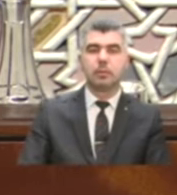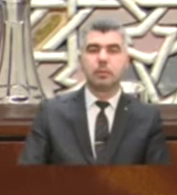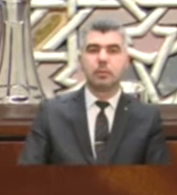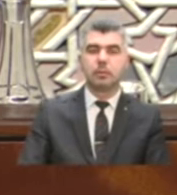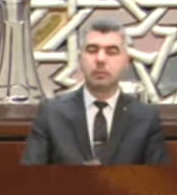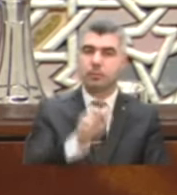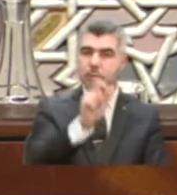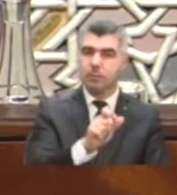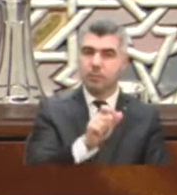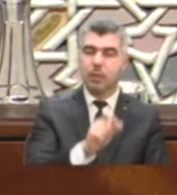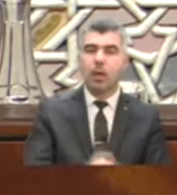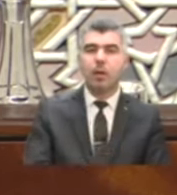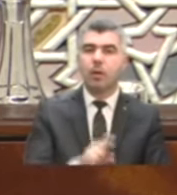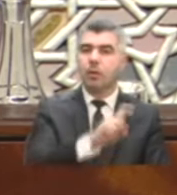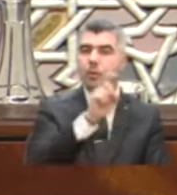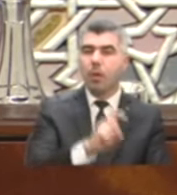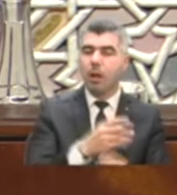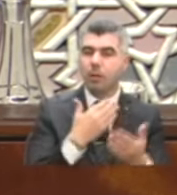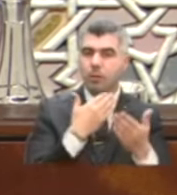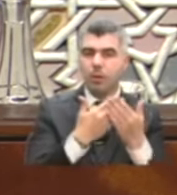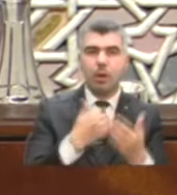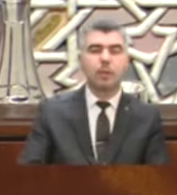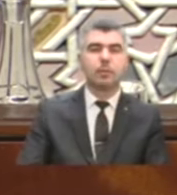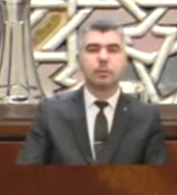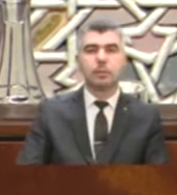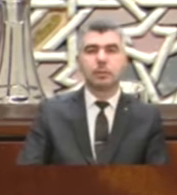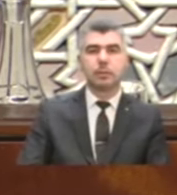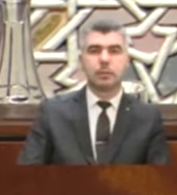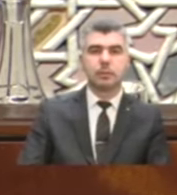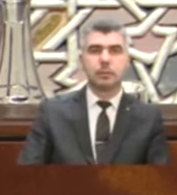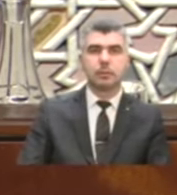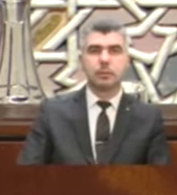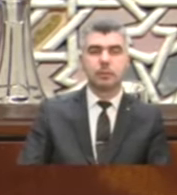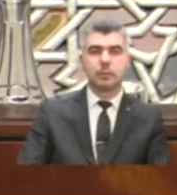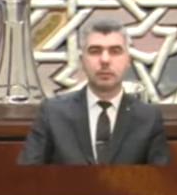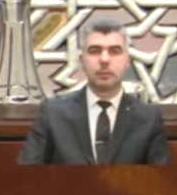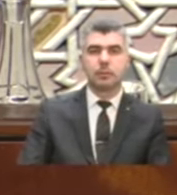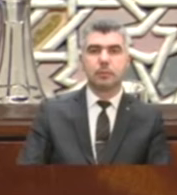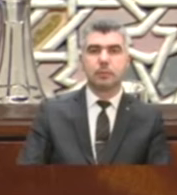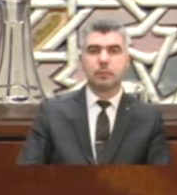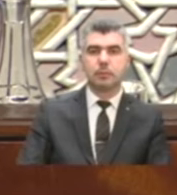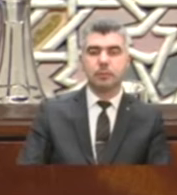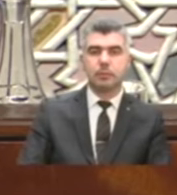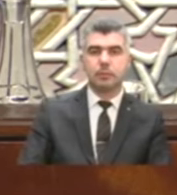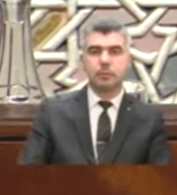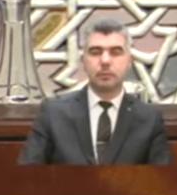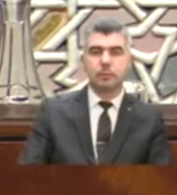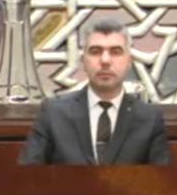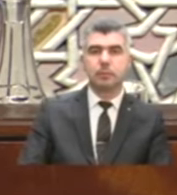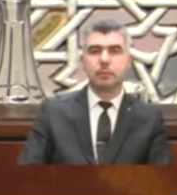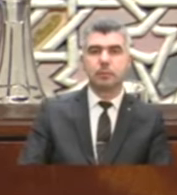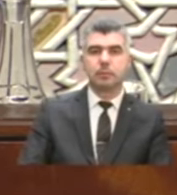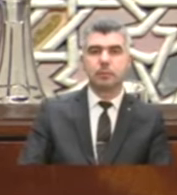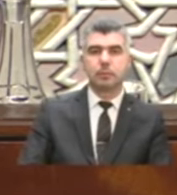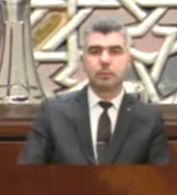فليتفضل أحد واضعي السؤال. مشكورة. تفضلي السيدة زينب. تفضلي السيدة النائبة،